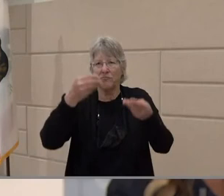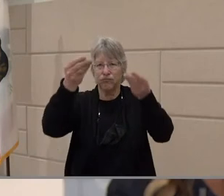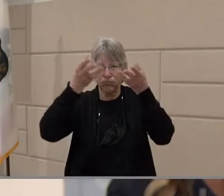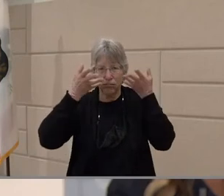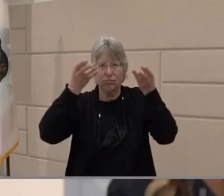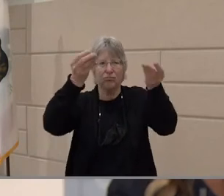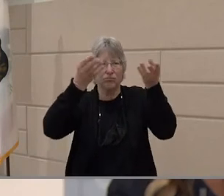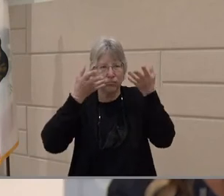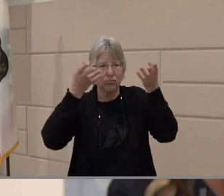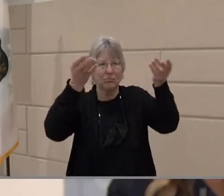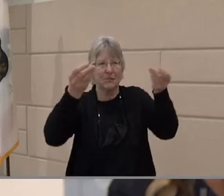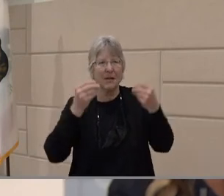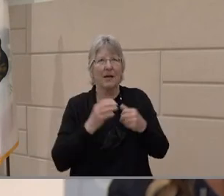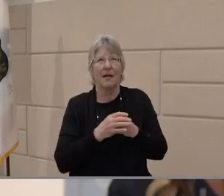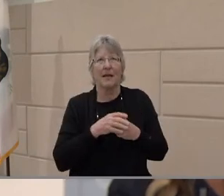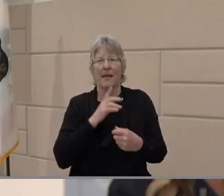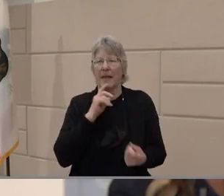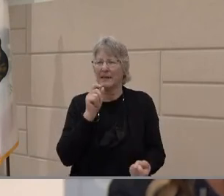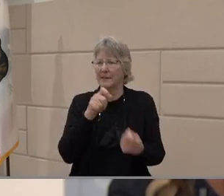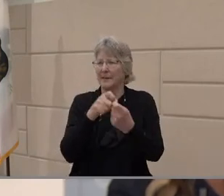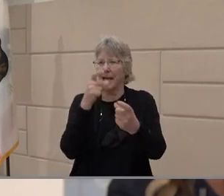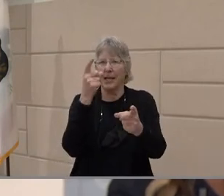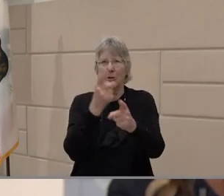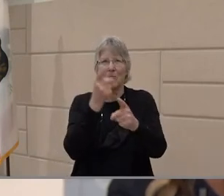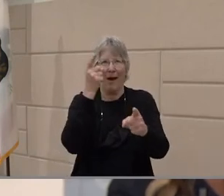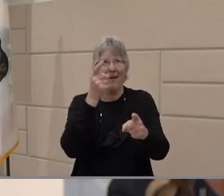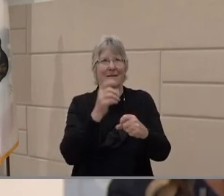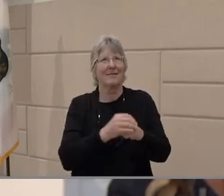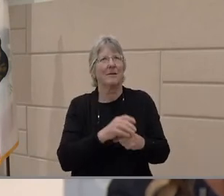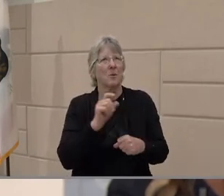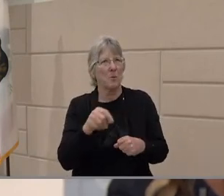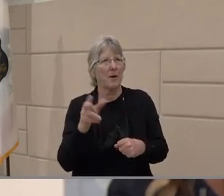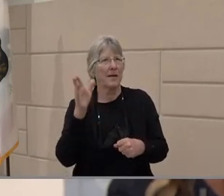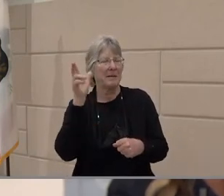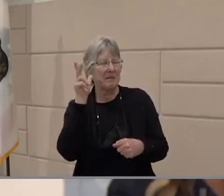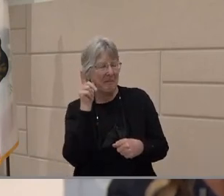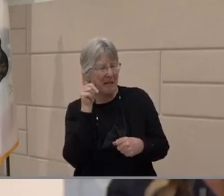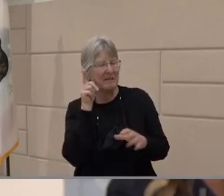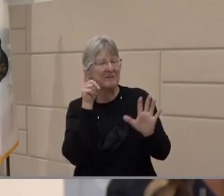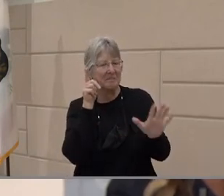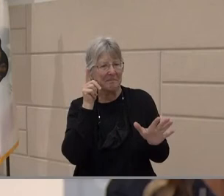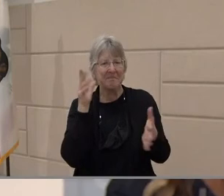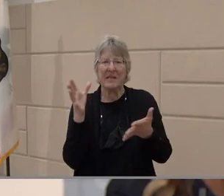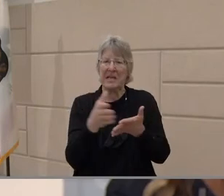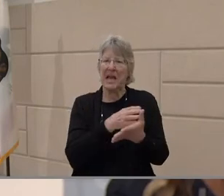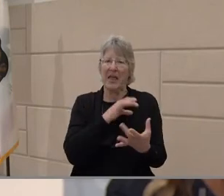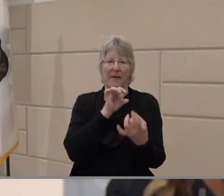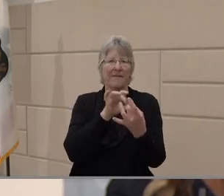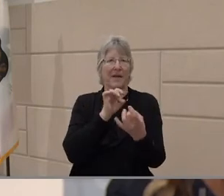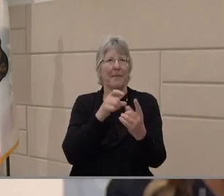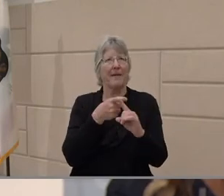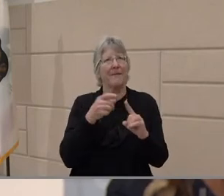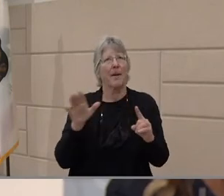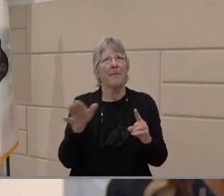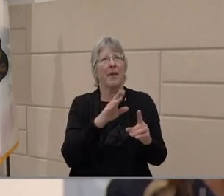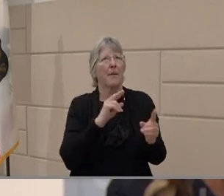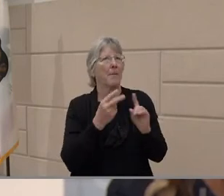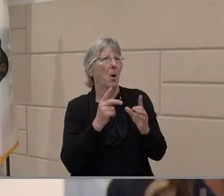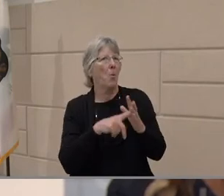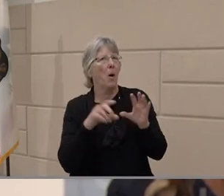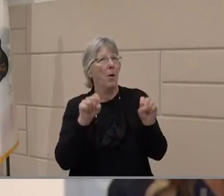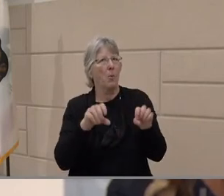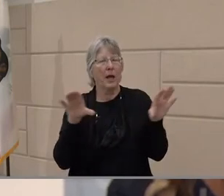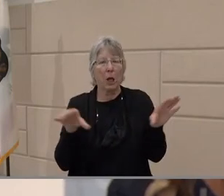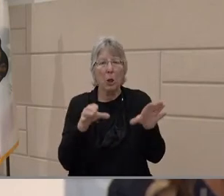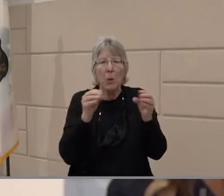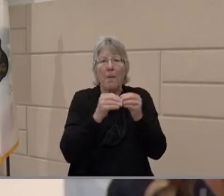ายแต่ประอจีปรมีนเอาเยิ้งเยิ้งจีปรมีนได้เยิ้งตัวตัดสนาบให้เยิ้งสนาบ